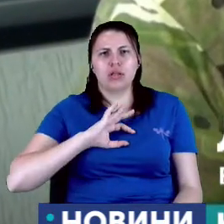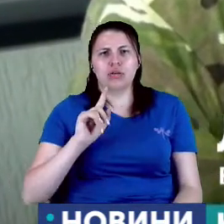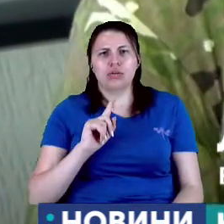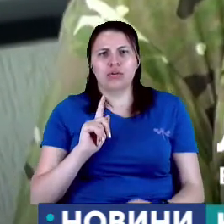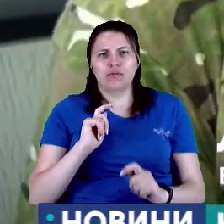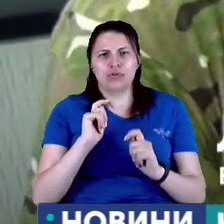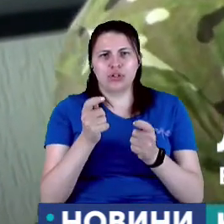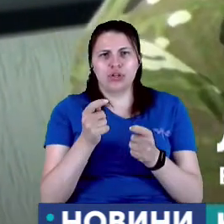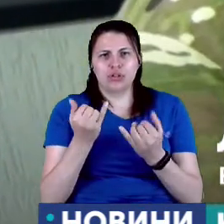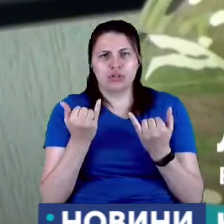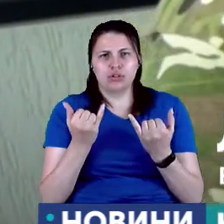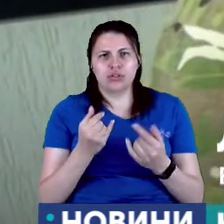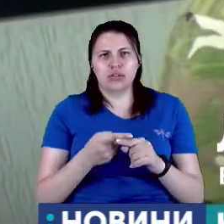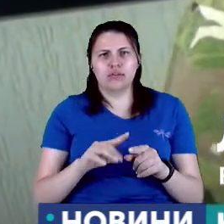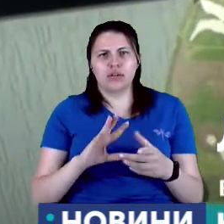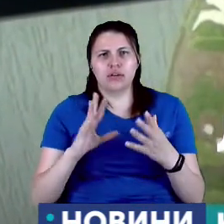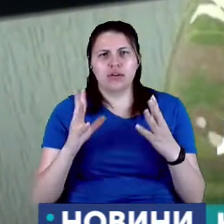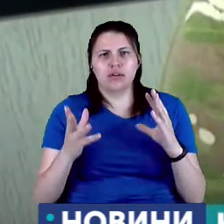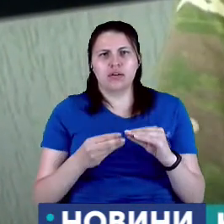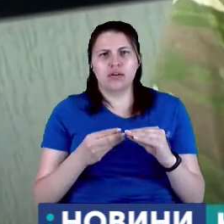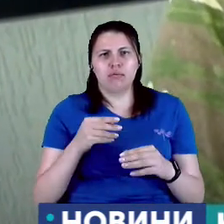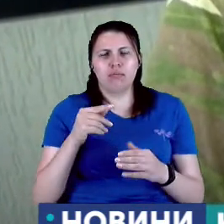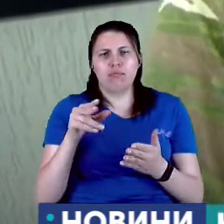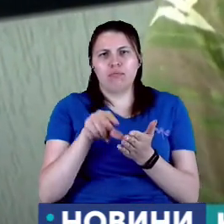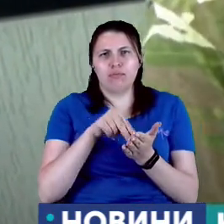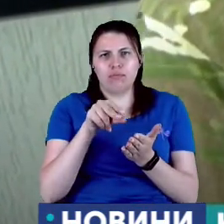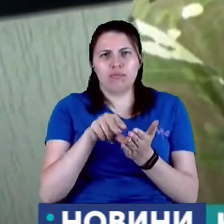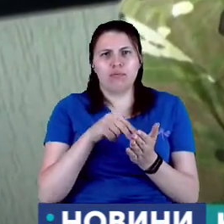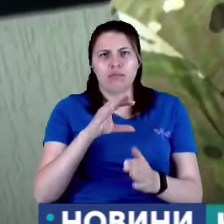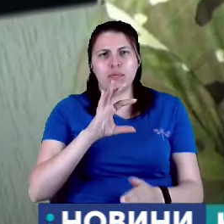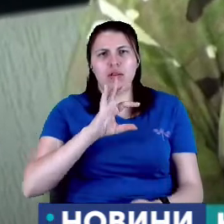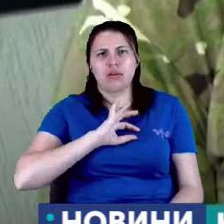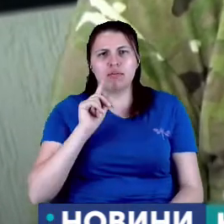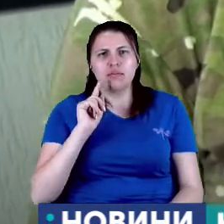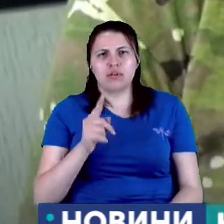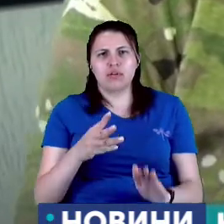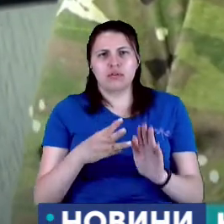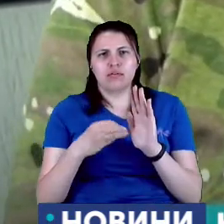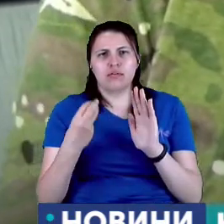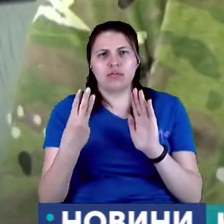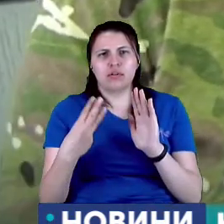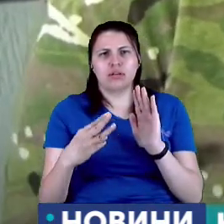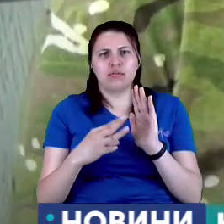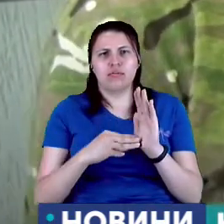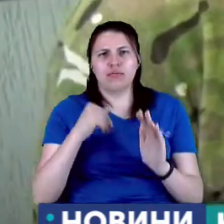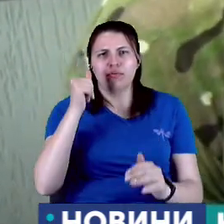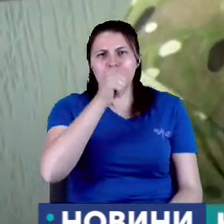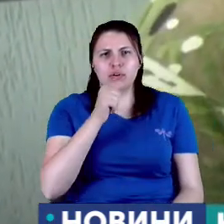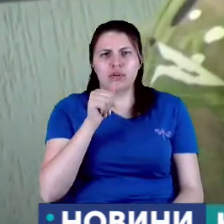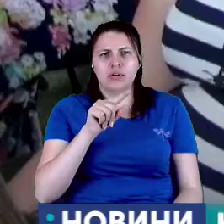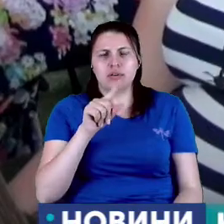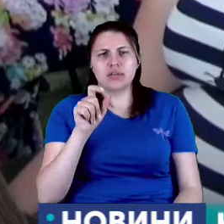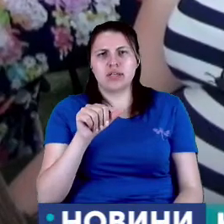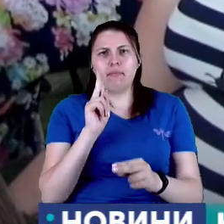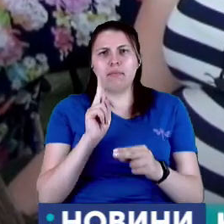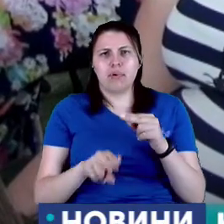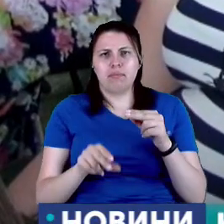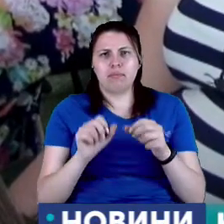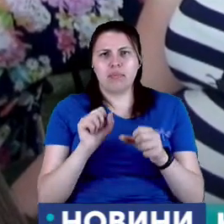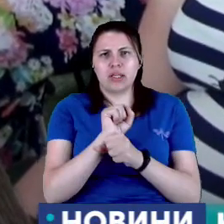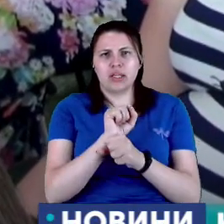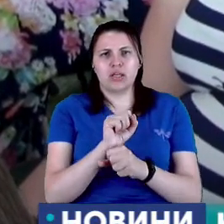взагалі вже прототип тієї медалі, яка була в 1838 році за припинення чуми в Одесі. У